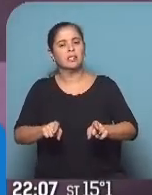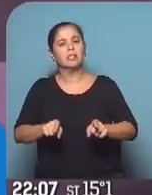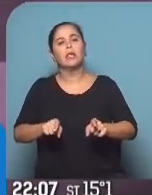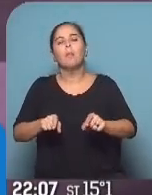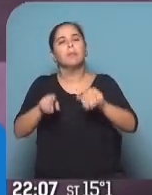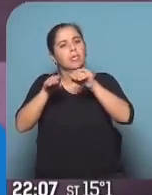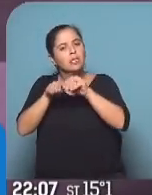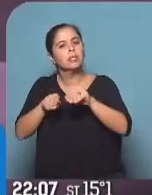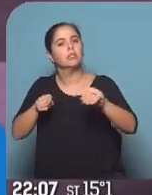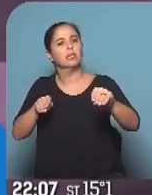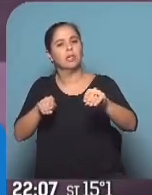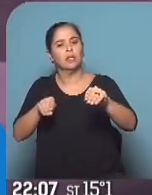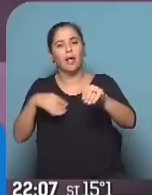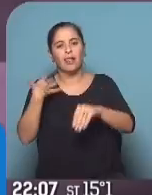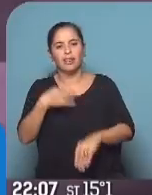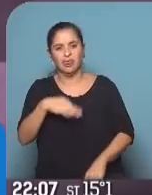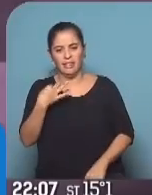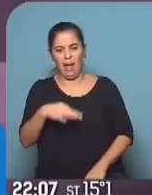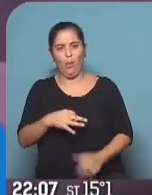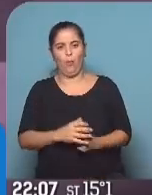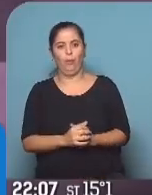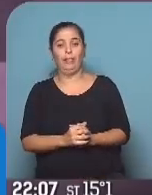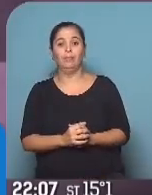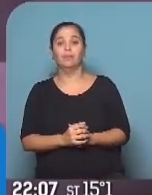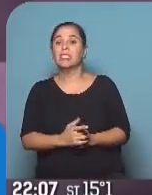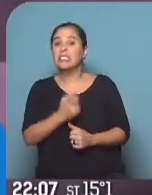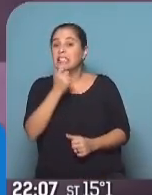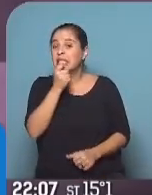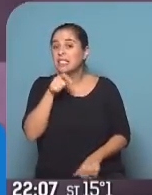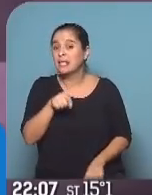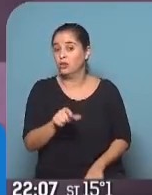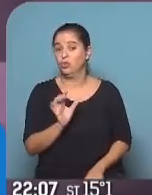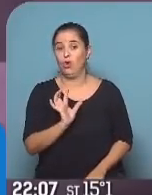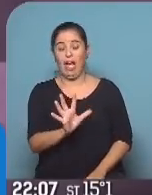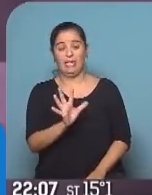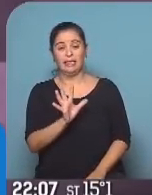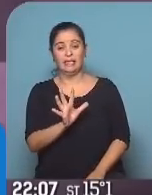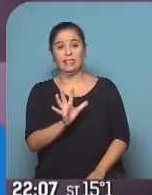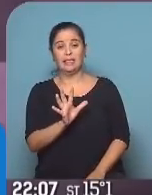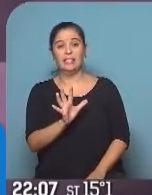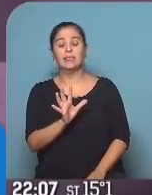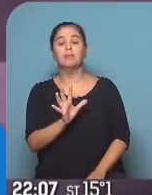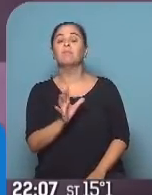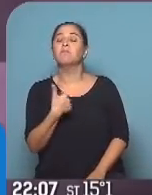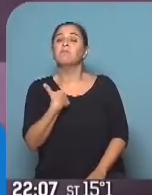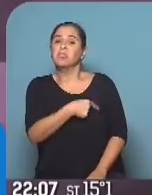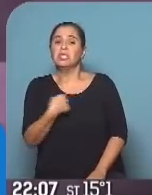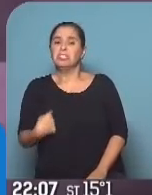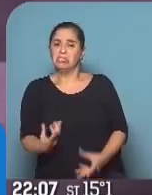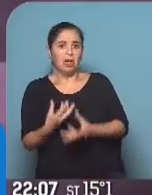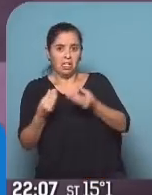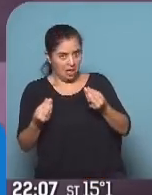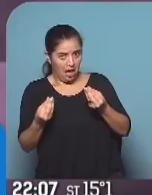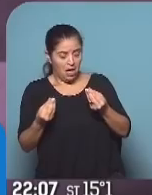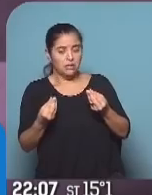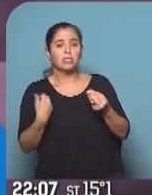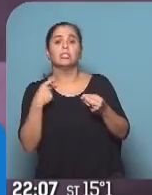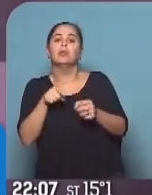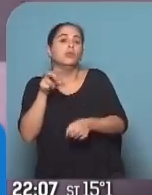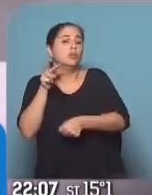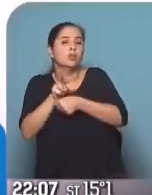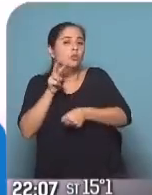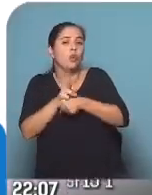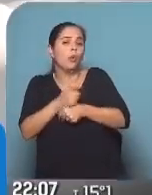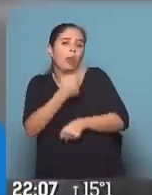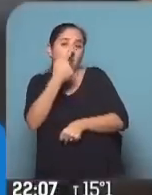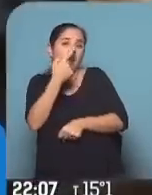已经做好 充分的准备，有决心，也有能力维护自身的合法